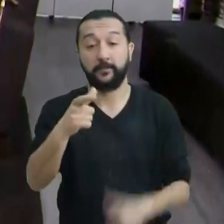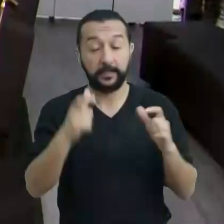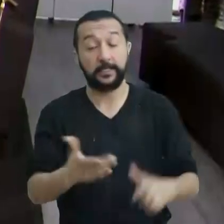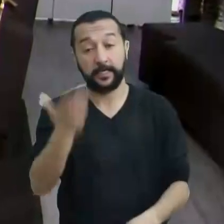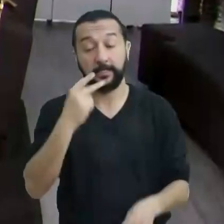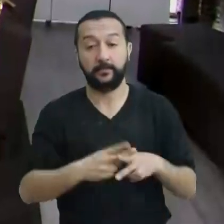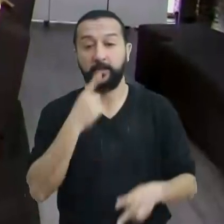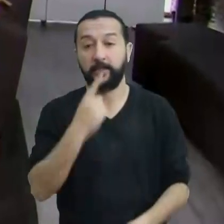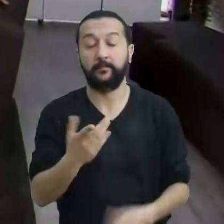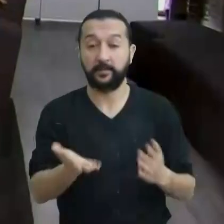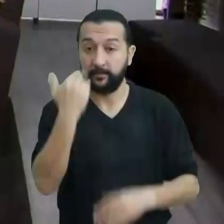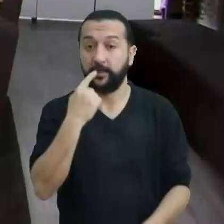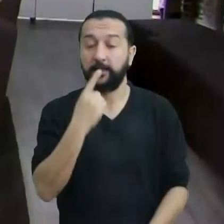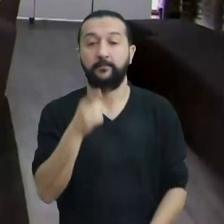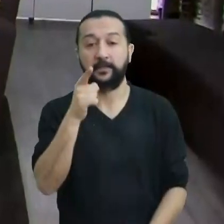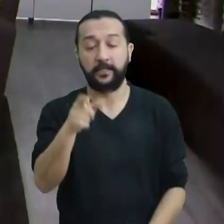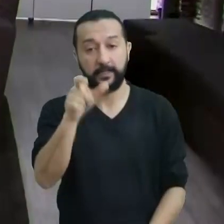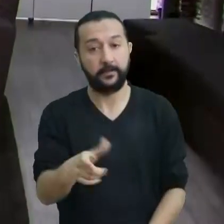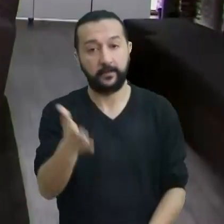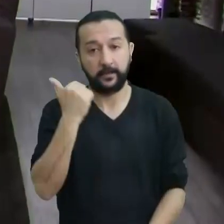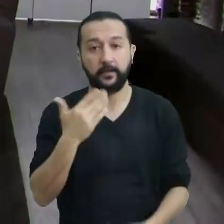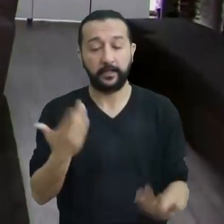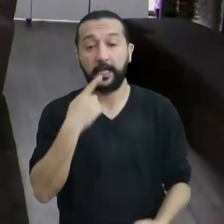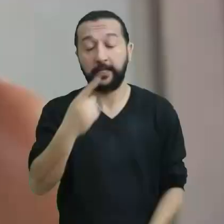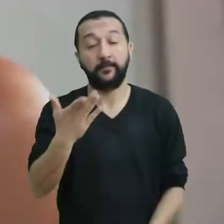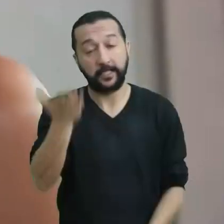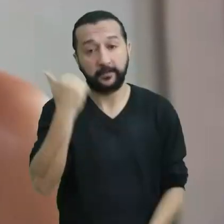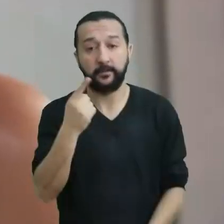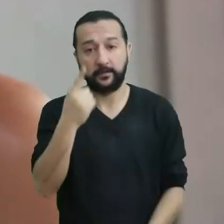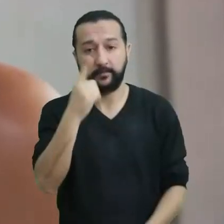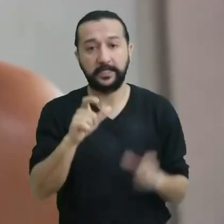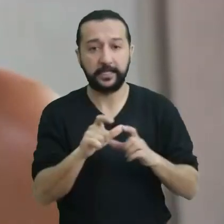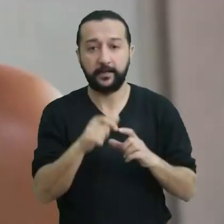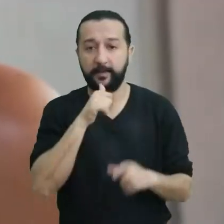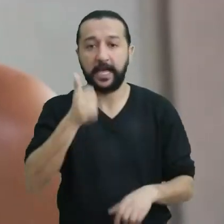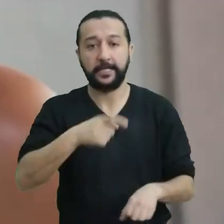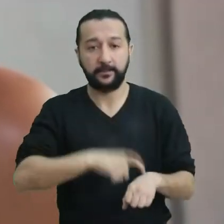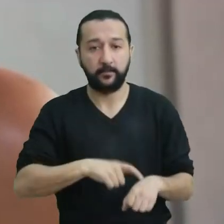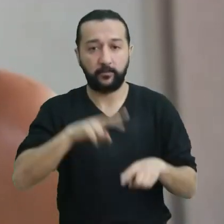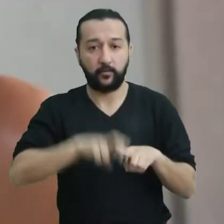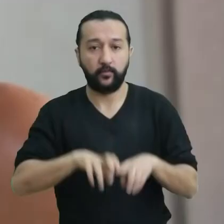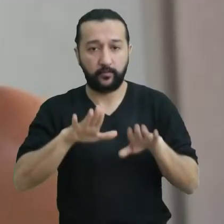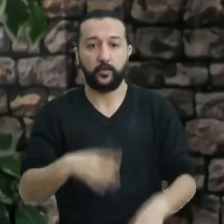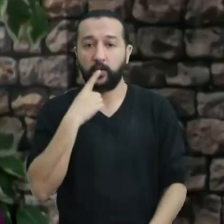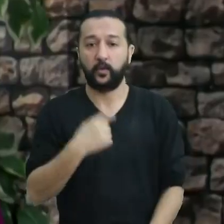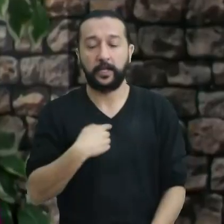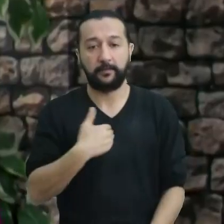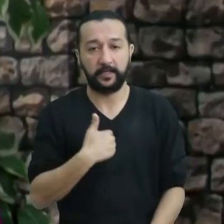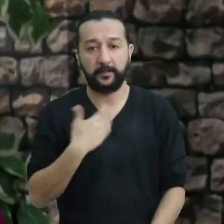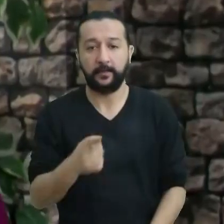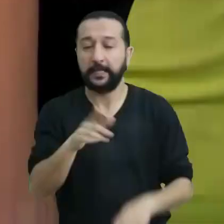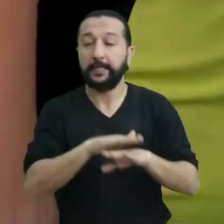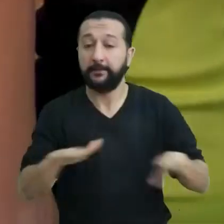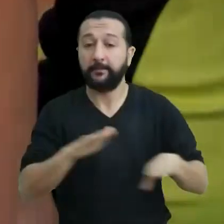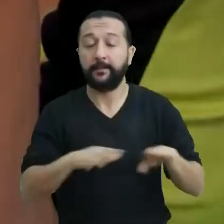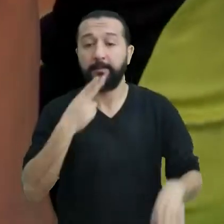kalk kalk kalk kalk. Kalk çabuk diyorum sana, kalk oradan. Hadi hadi. Sarp Bey her zaman burada oturmamı söylerdi bana.